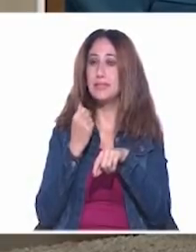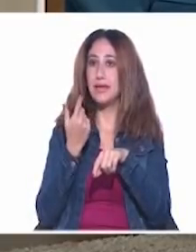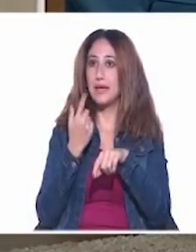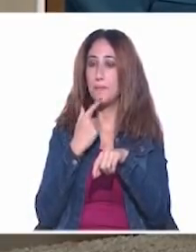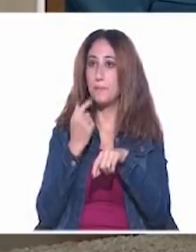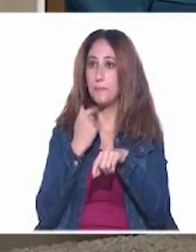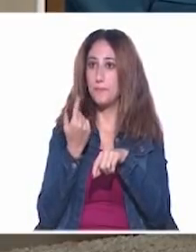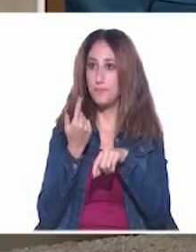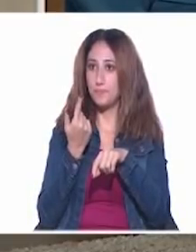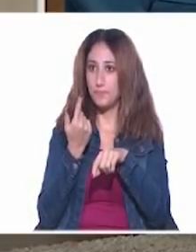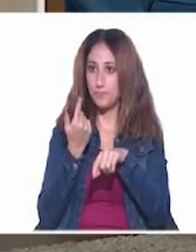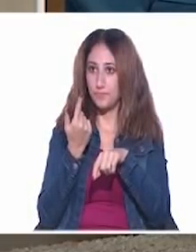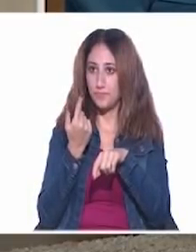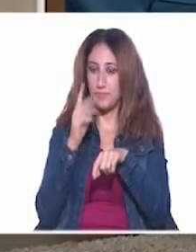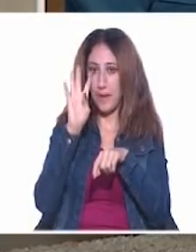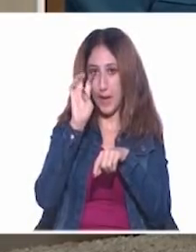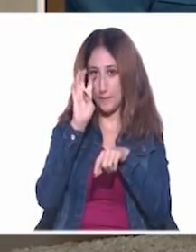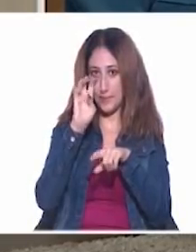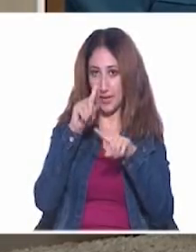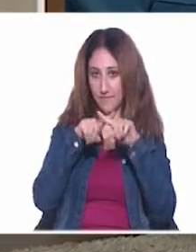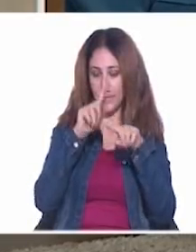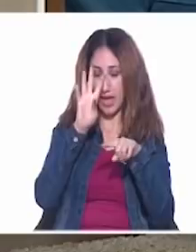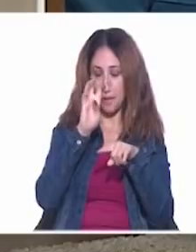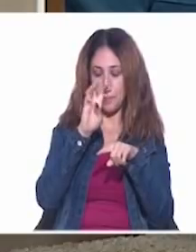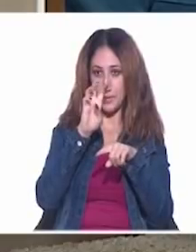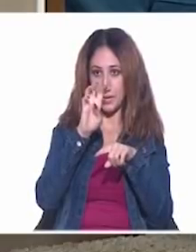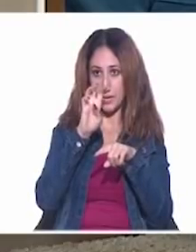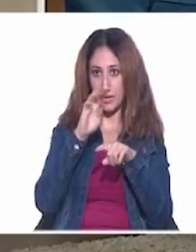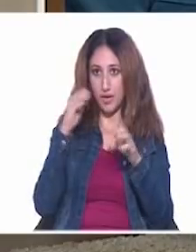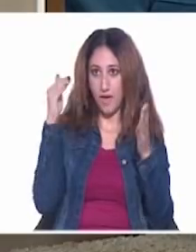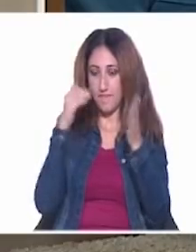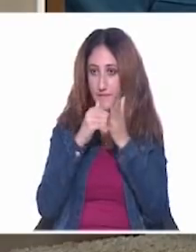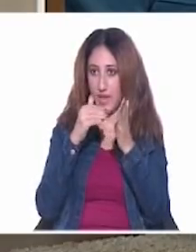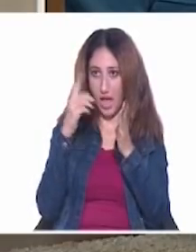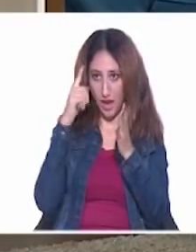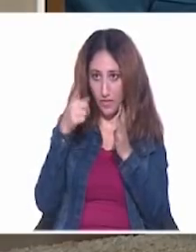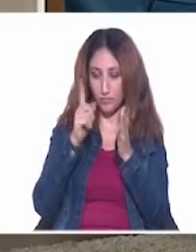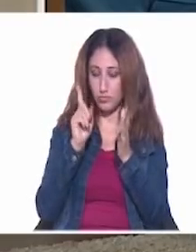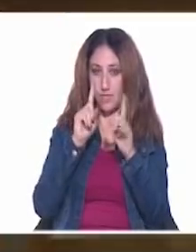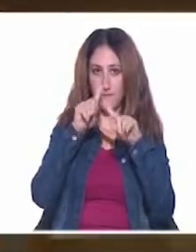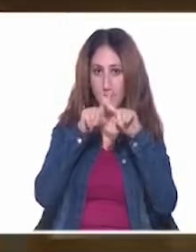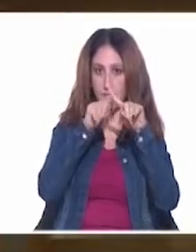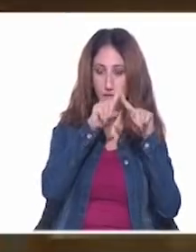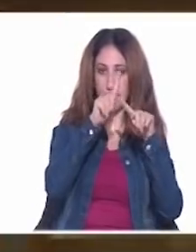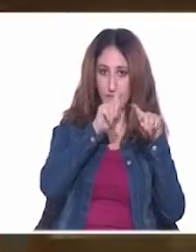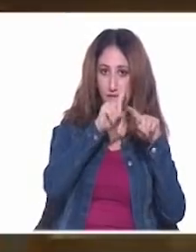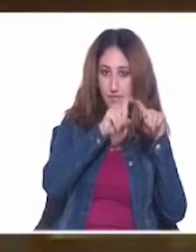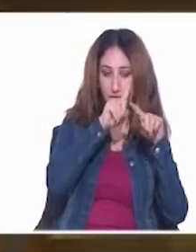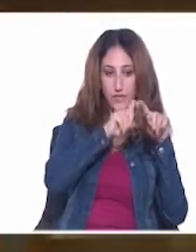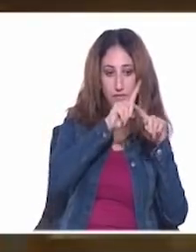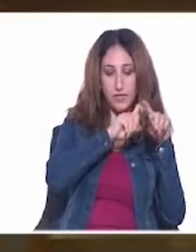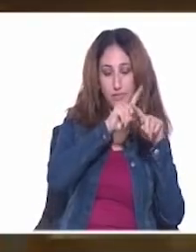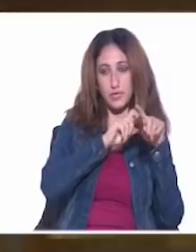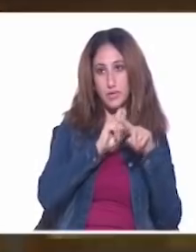دقيقة؟ اعتبرهم 40 دقيقة. 40. حد يعرف يقول ناتج الأرقام دي كلها ولا لا؟ لا. ولا أي حد بقى. أوكي. مع نفسك.